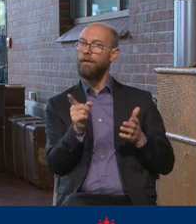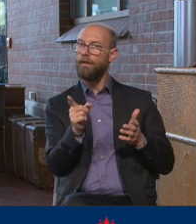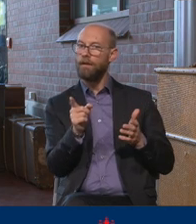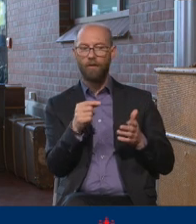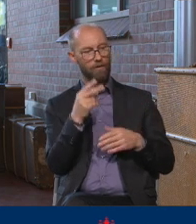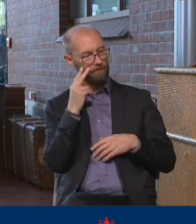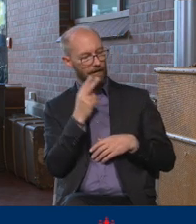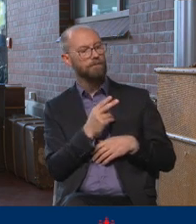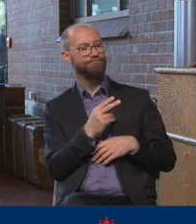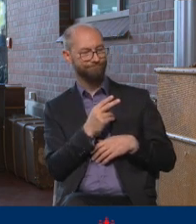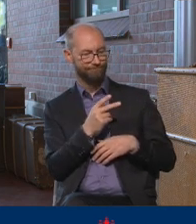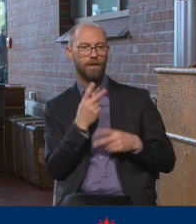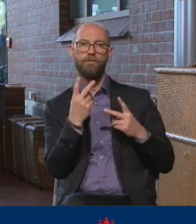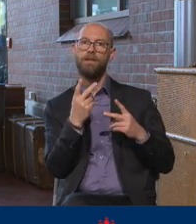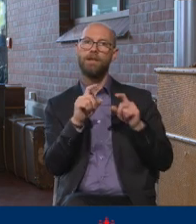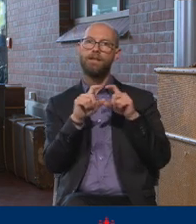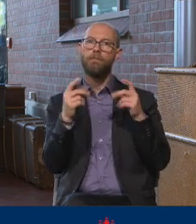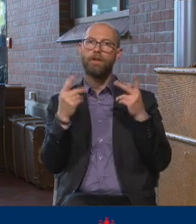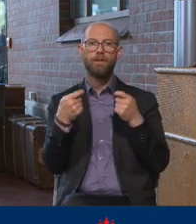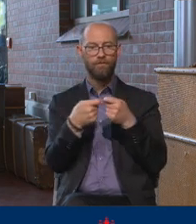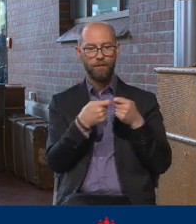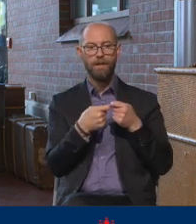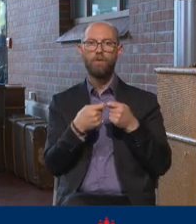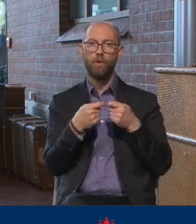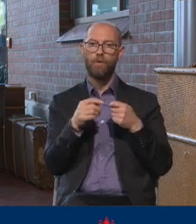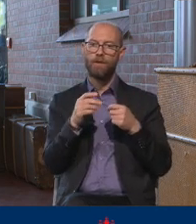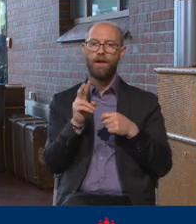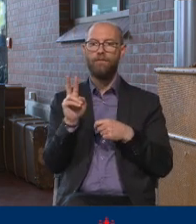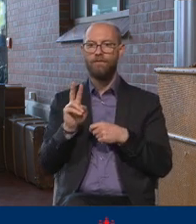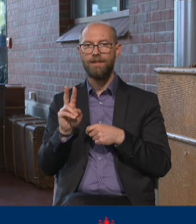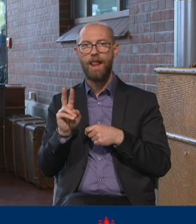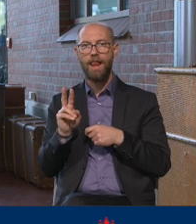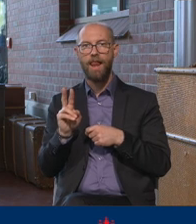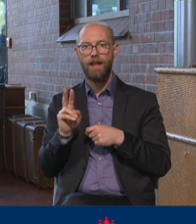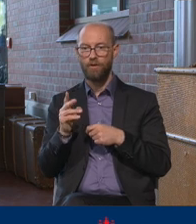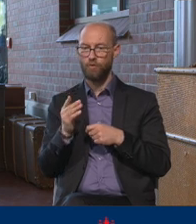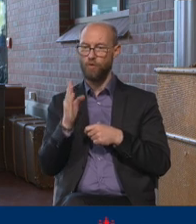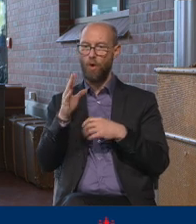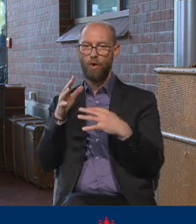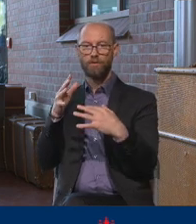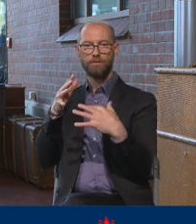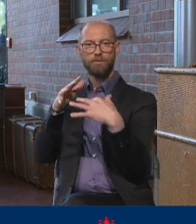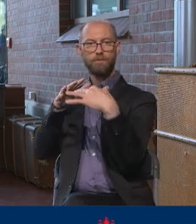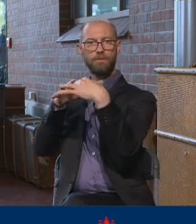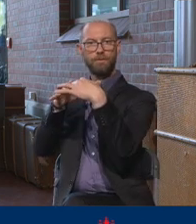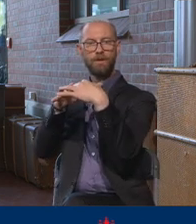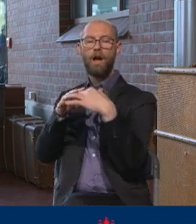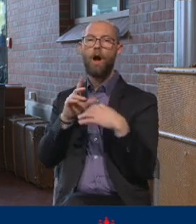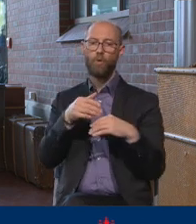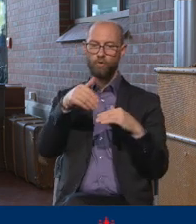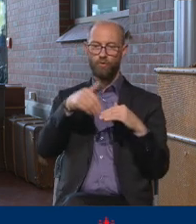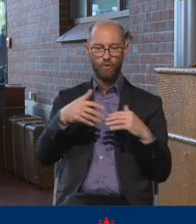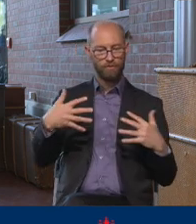hier um verbindungen geht um das zusammenwachsen der veddel nicht nur im nordteil sondern auch er im südteil mit